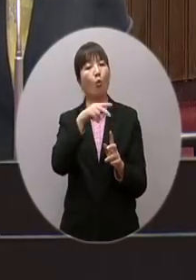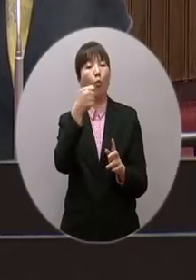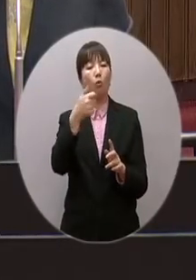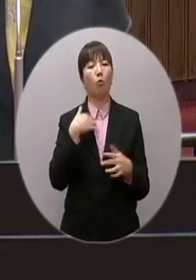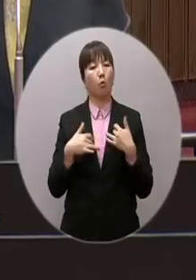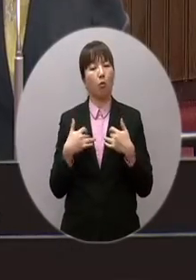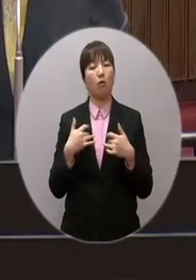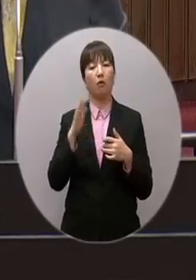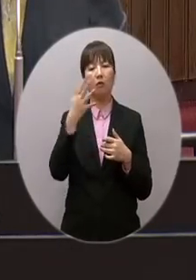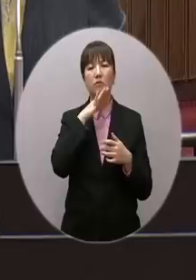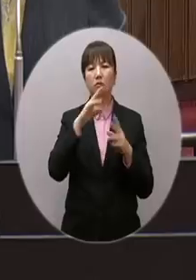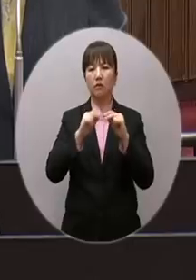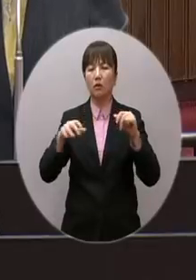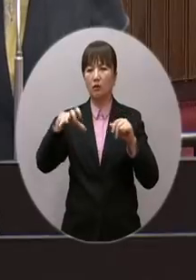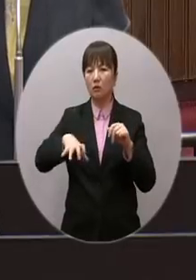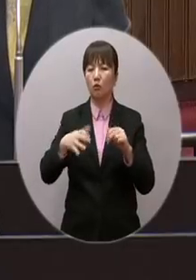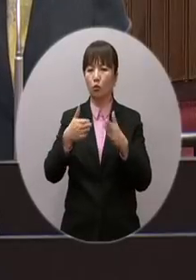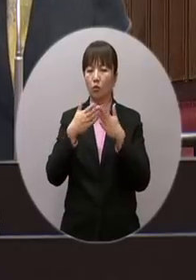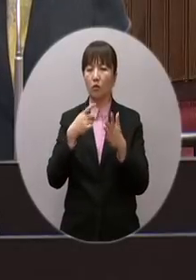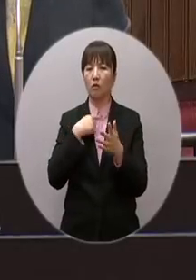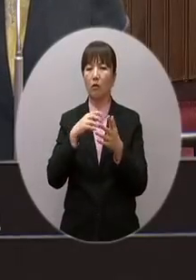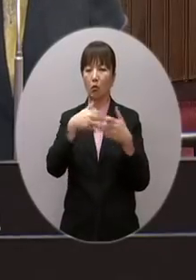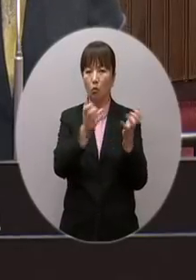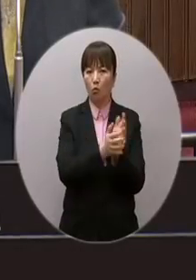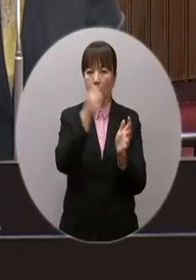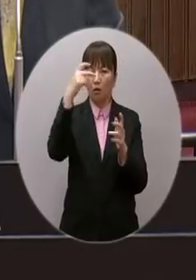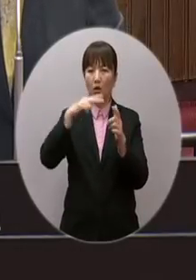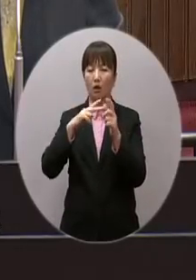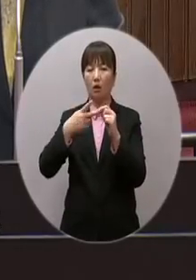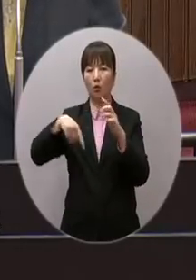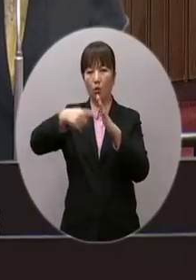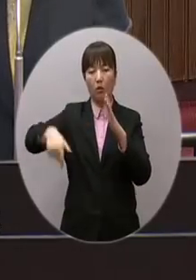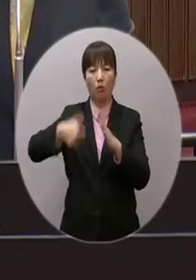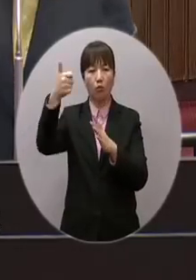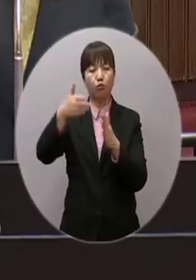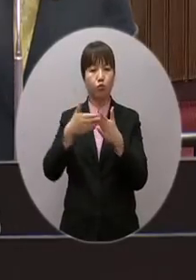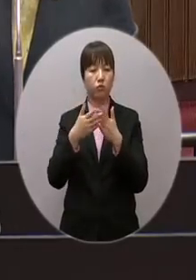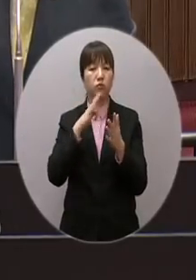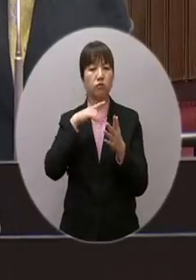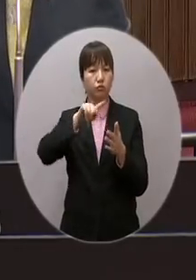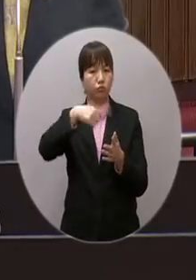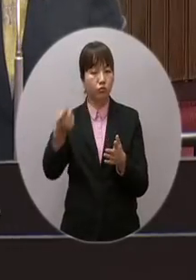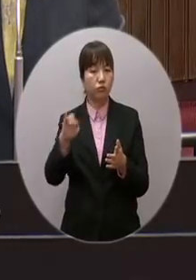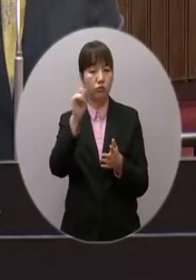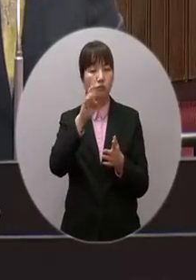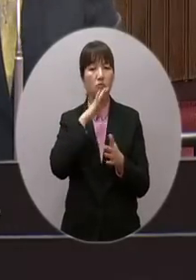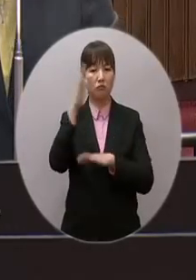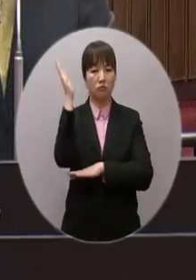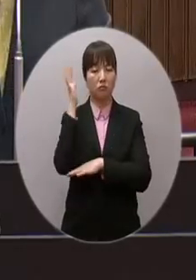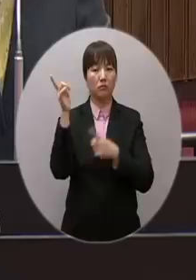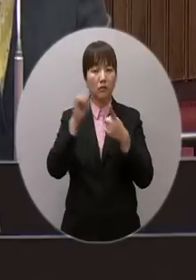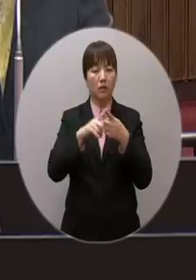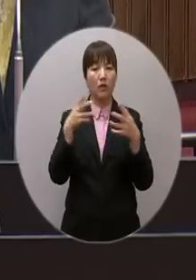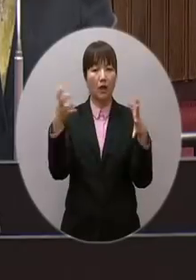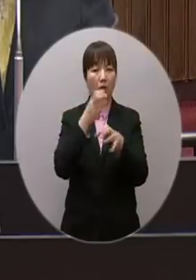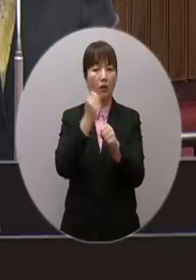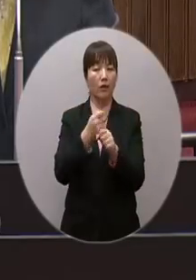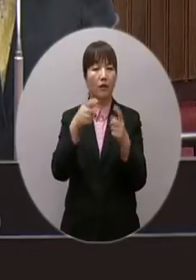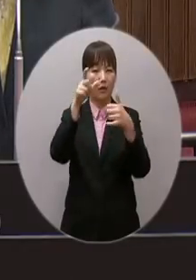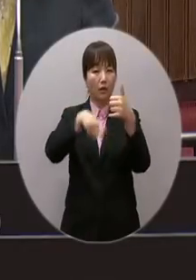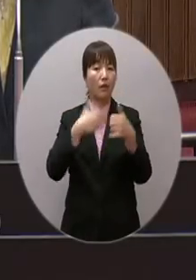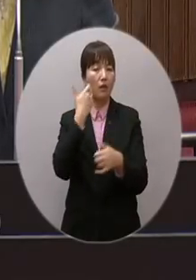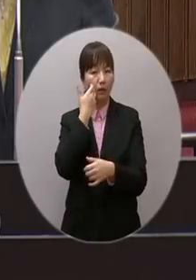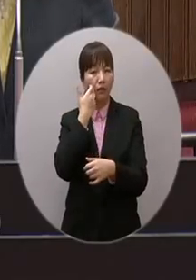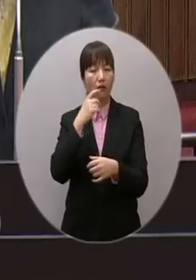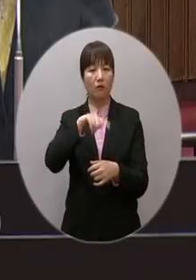的啦。但是第一份我今天要跟部长还有跟我们的院长，就是说接下来我们政府是要跟谁合作？